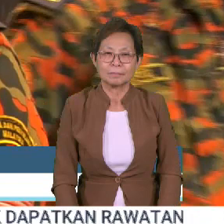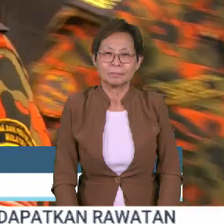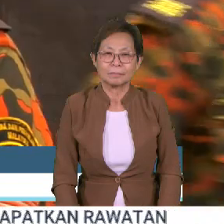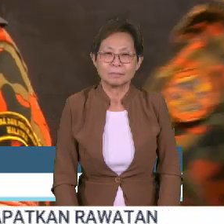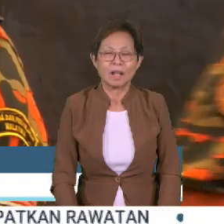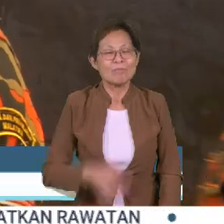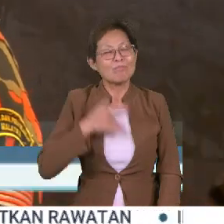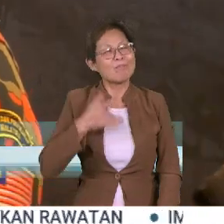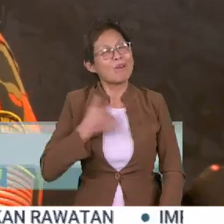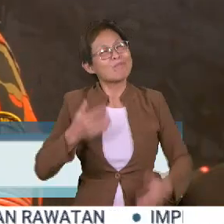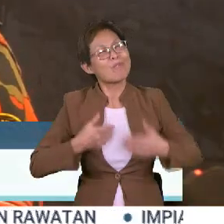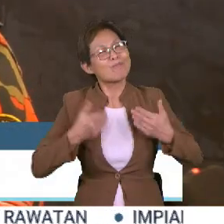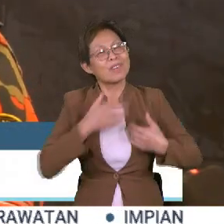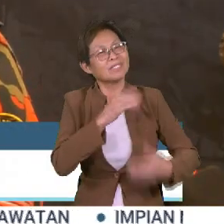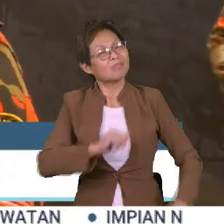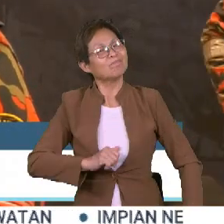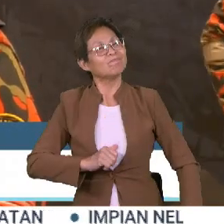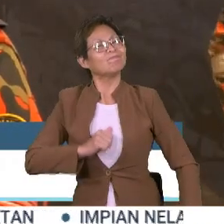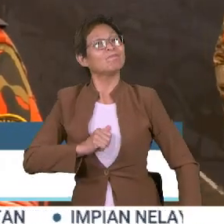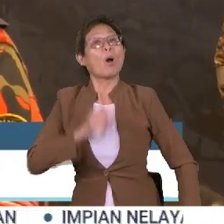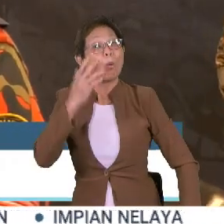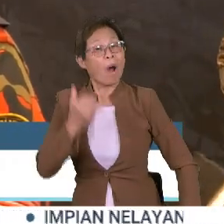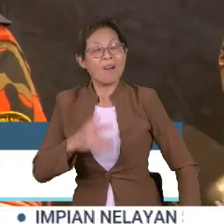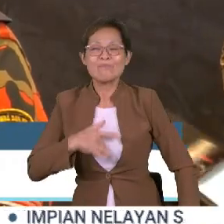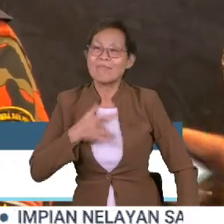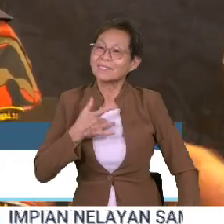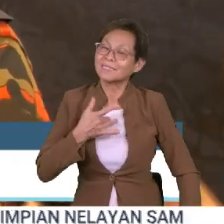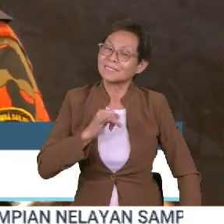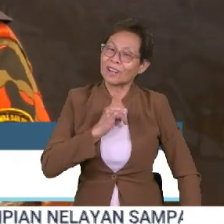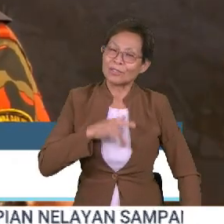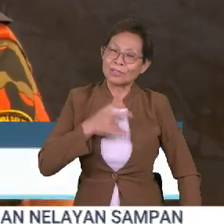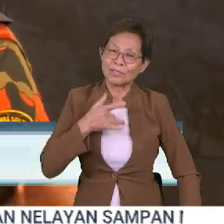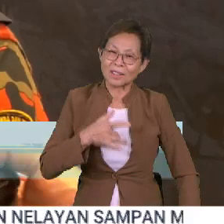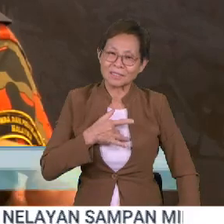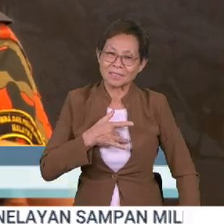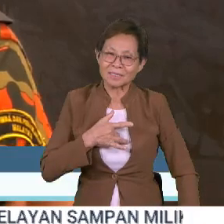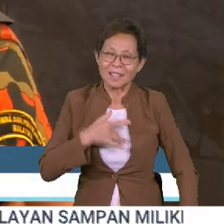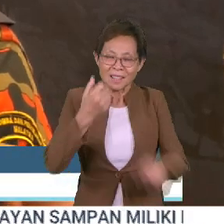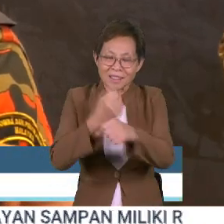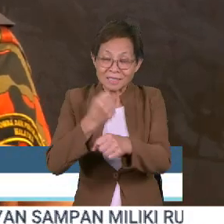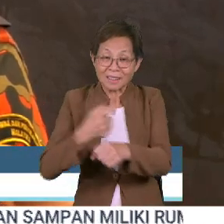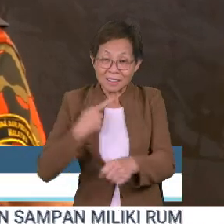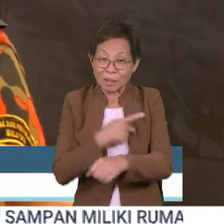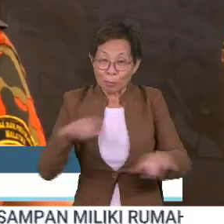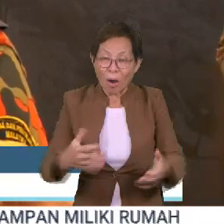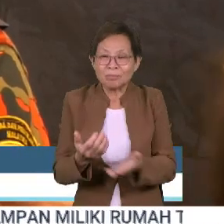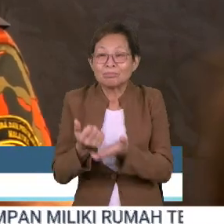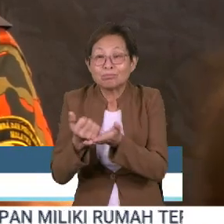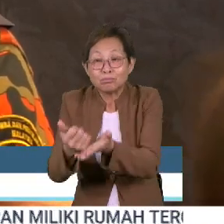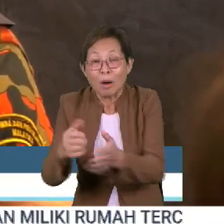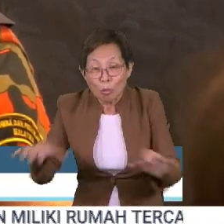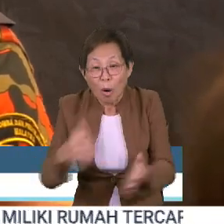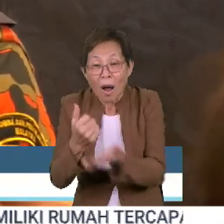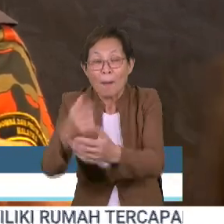Perasaan gembira dan banggalah kerana kita rasa bahawa pengorbanan yang kita buat, kesesaraan kita sewaktu